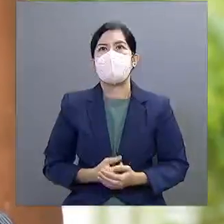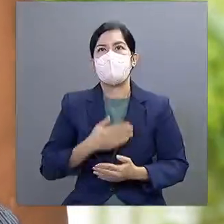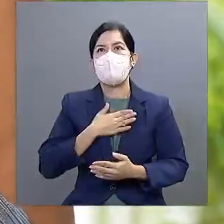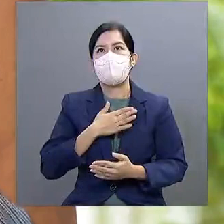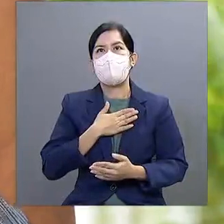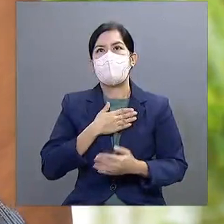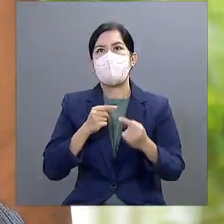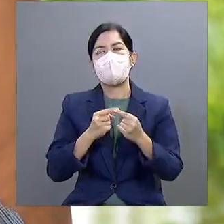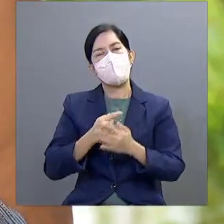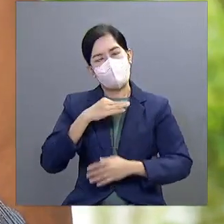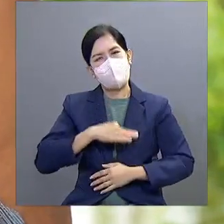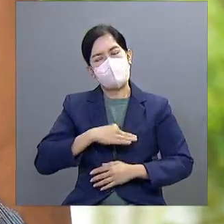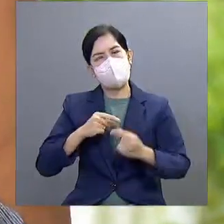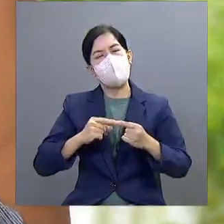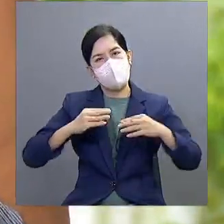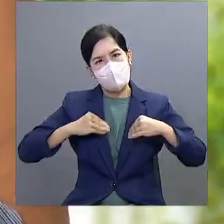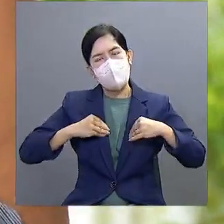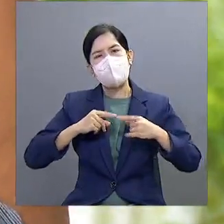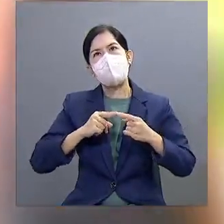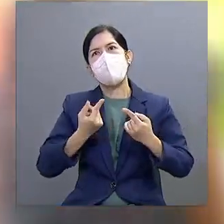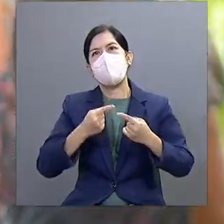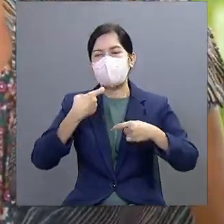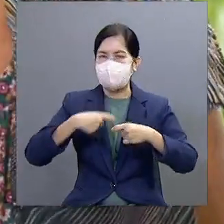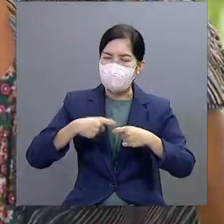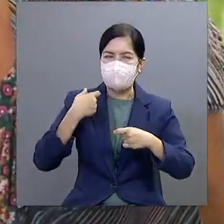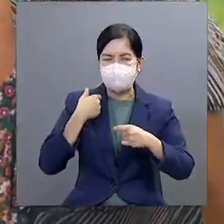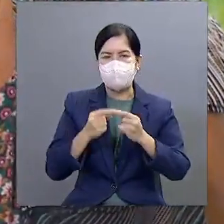นี้เนี่ยได้มาด้วยความยากลำบาก